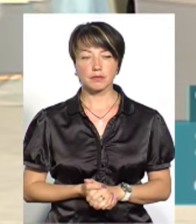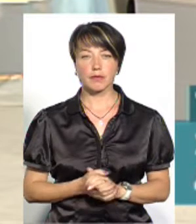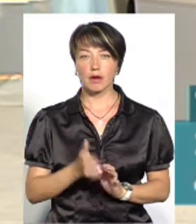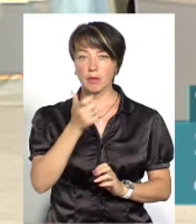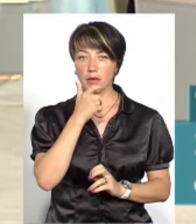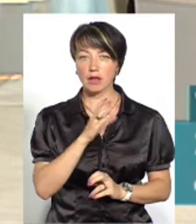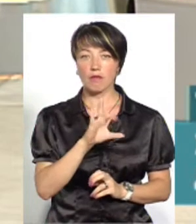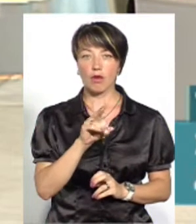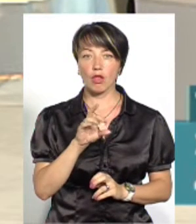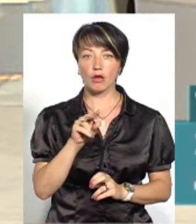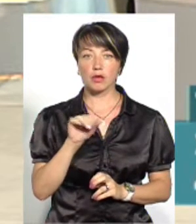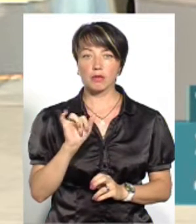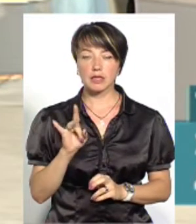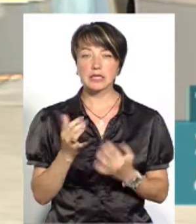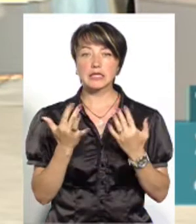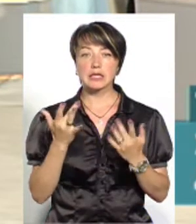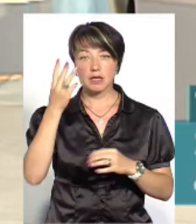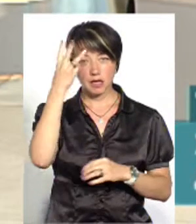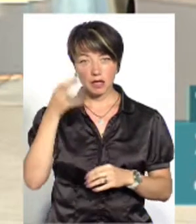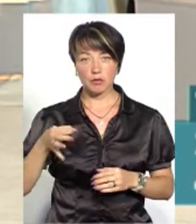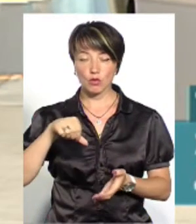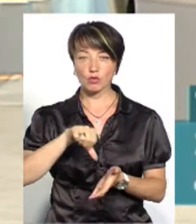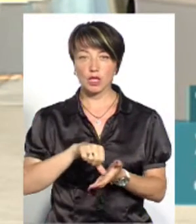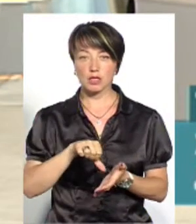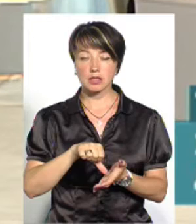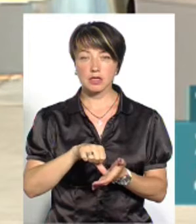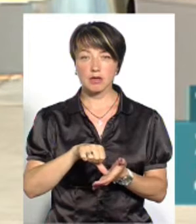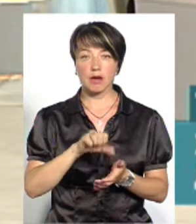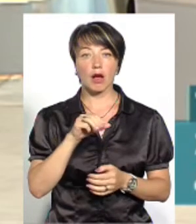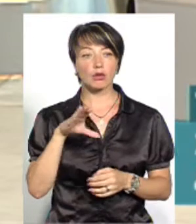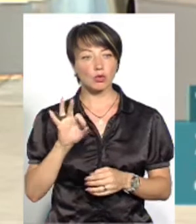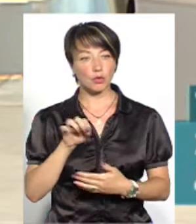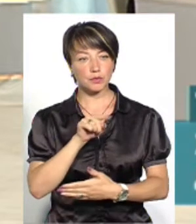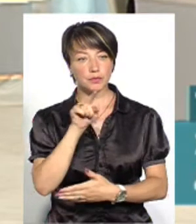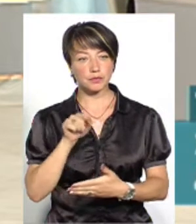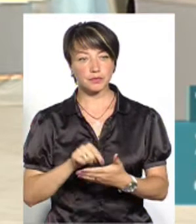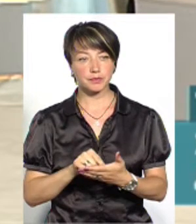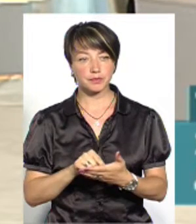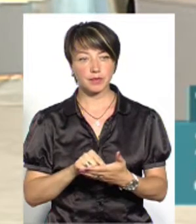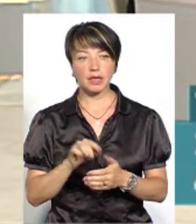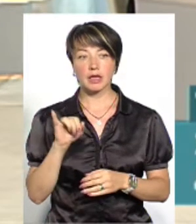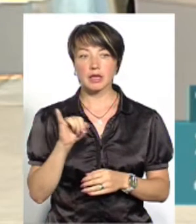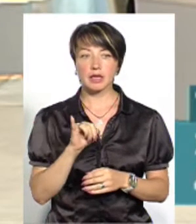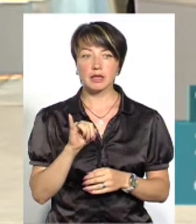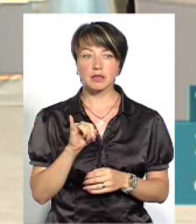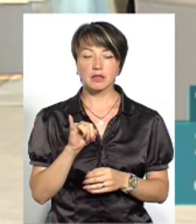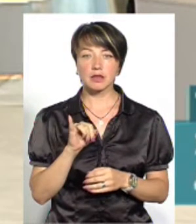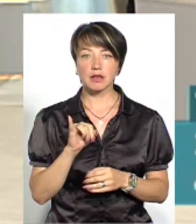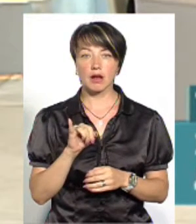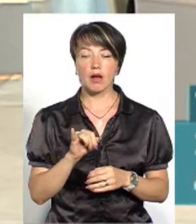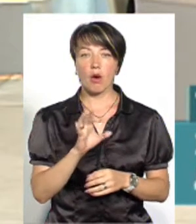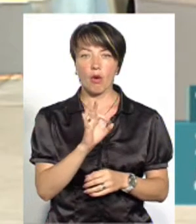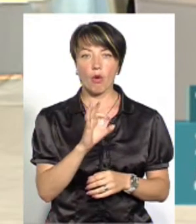Пане Володимире, скільки на Хмельниччині учасників АТО і